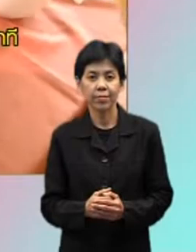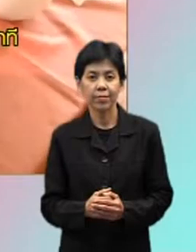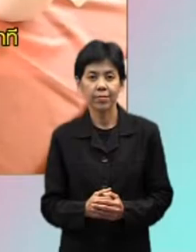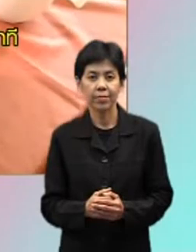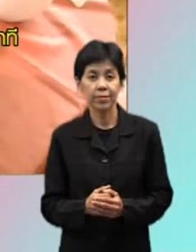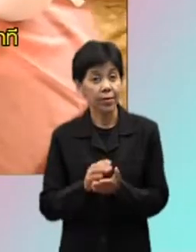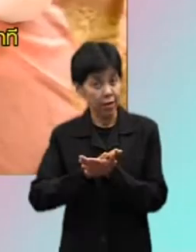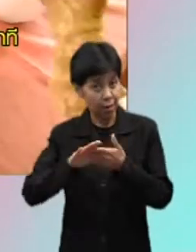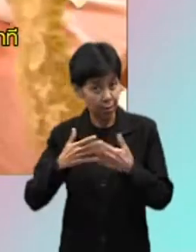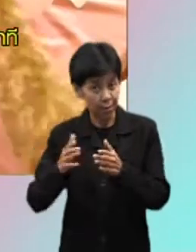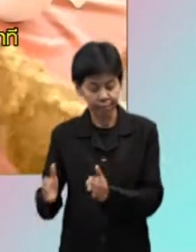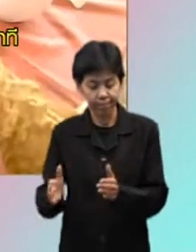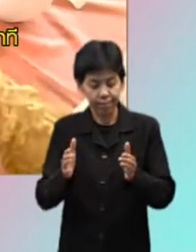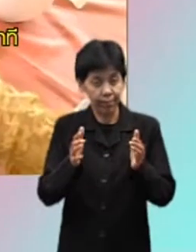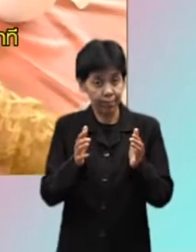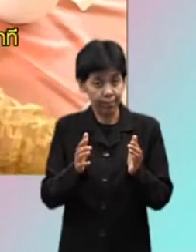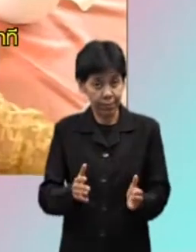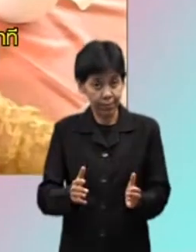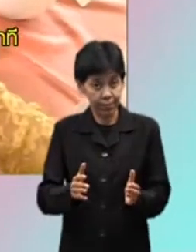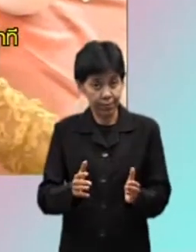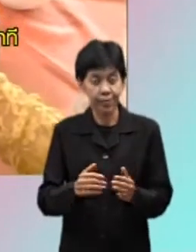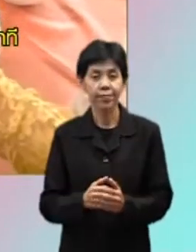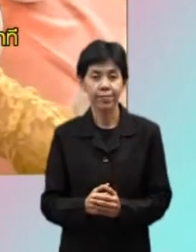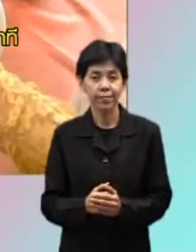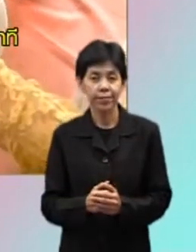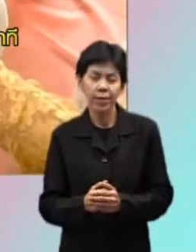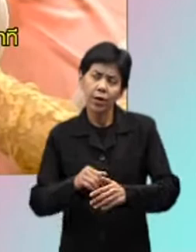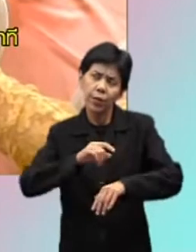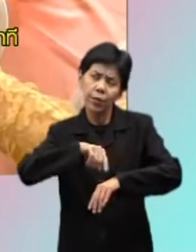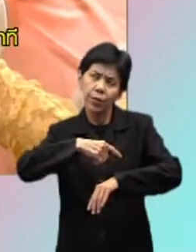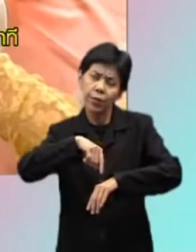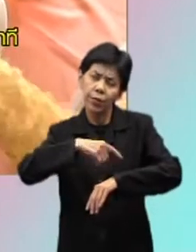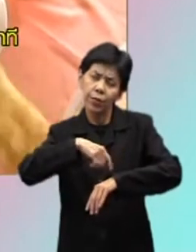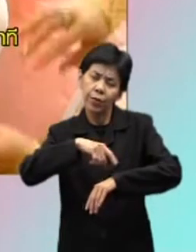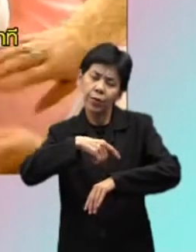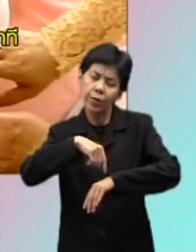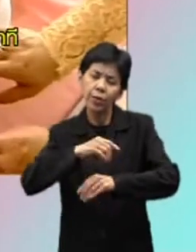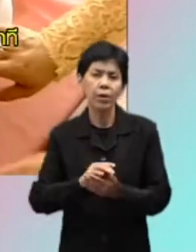เราก็นำเข้าเครื่องปั่นใช้เวลาตรงนี้นะคะ